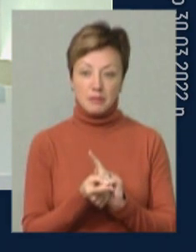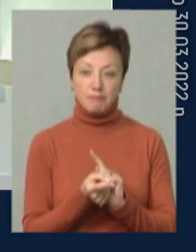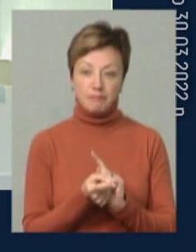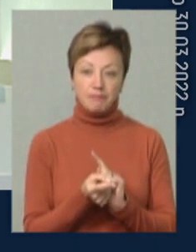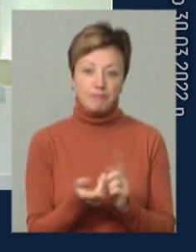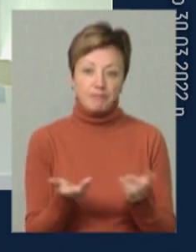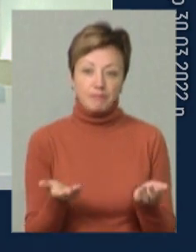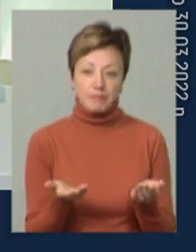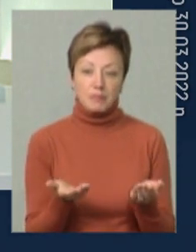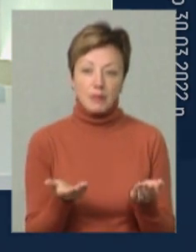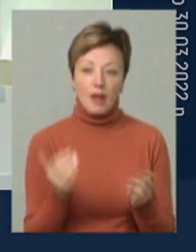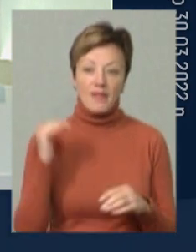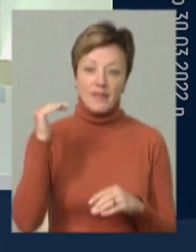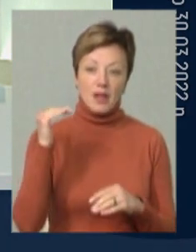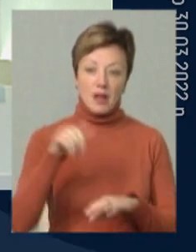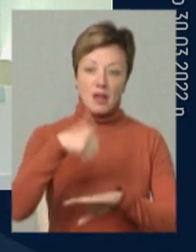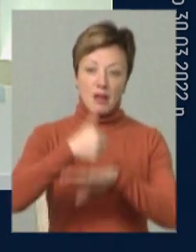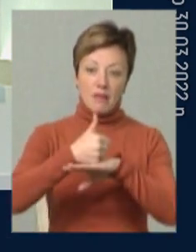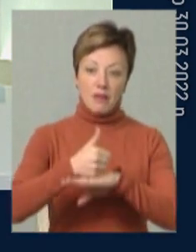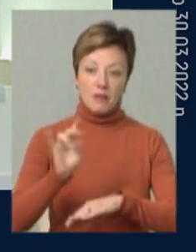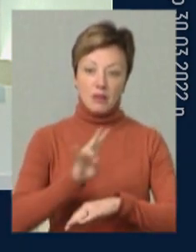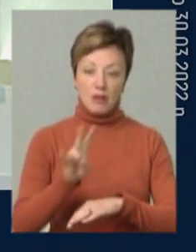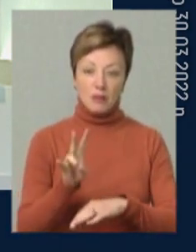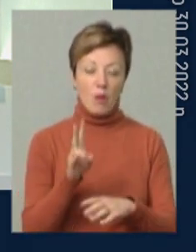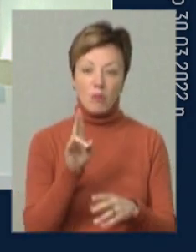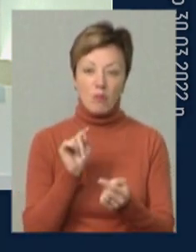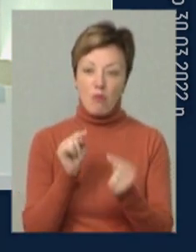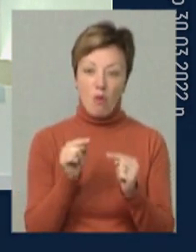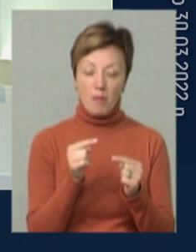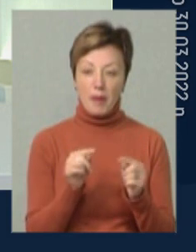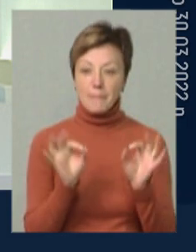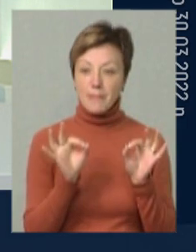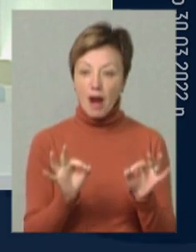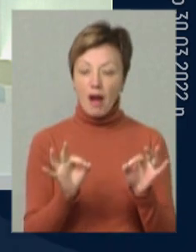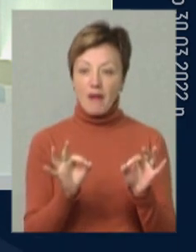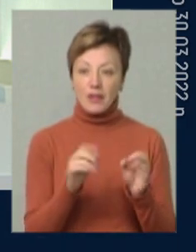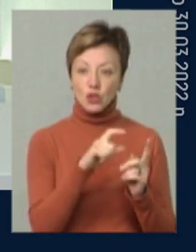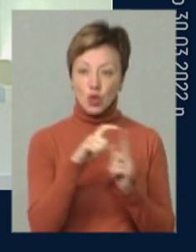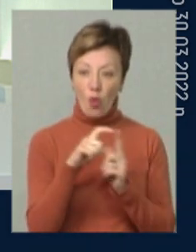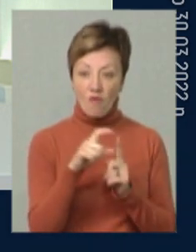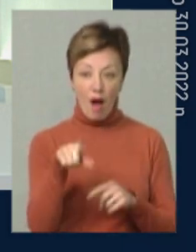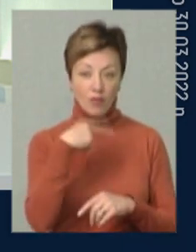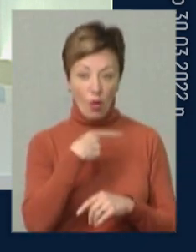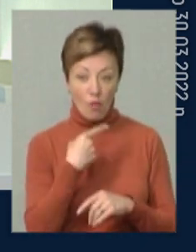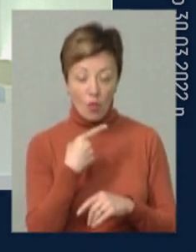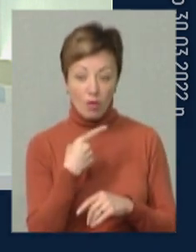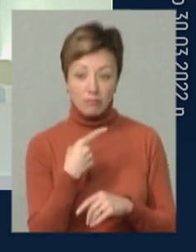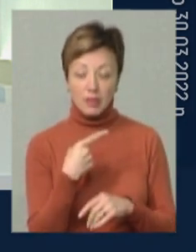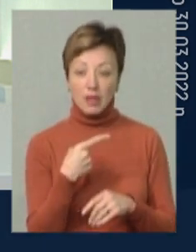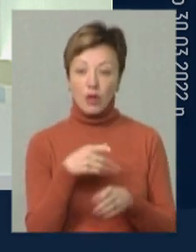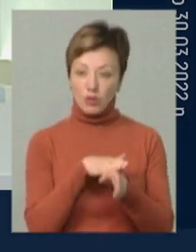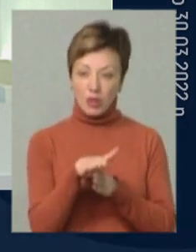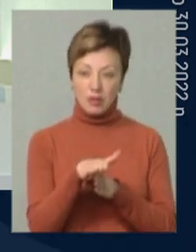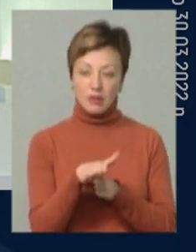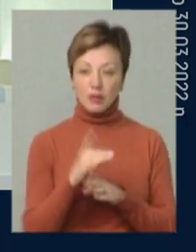ну, верхівка, як на мене, все-таки, попри певні правильні слова, які вони говорять,